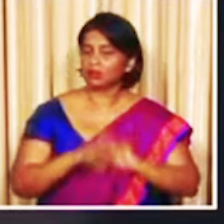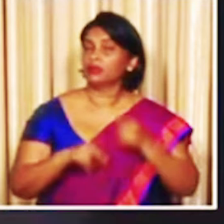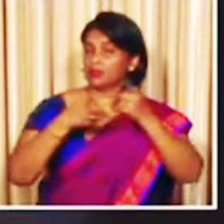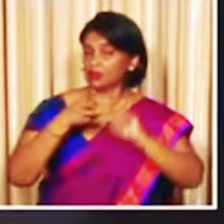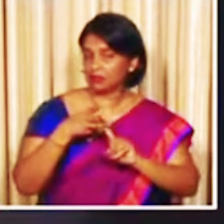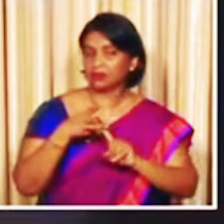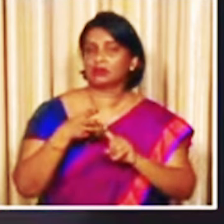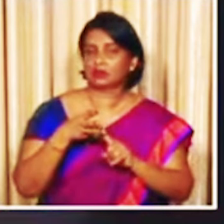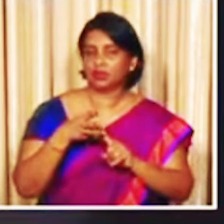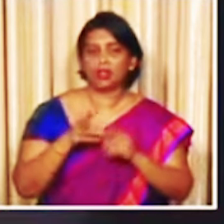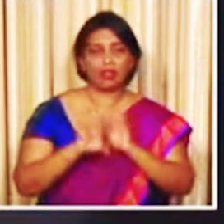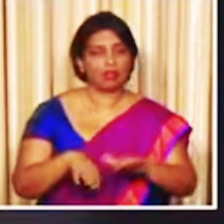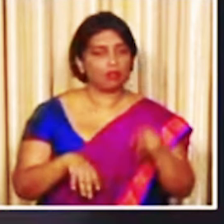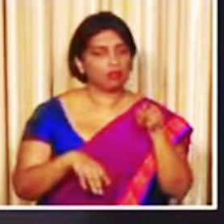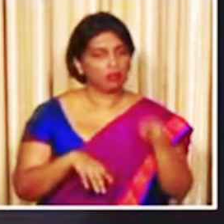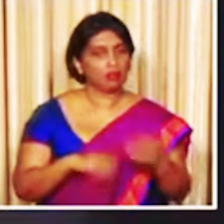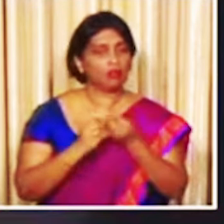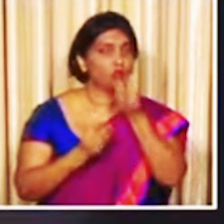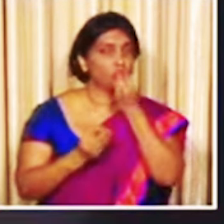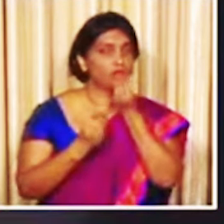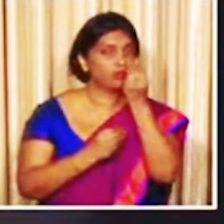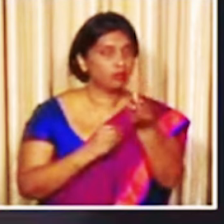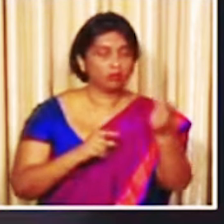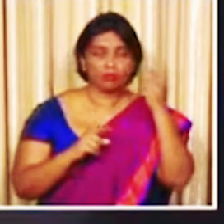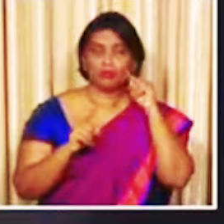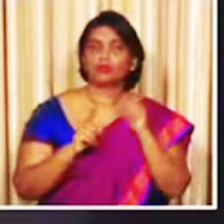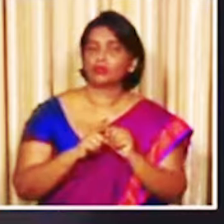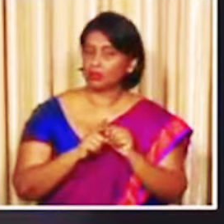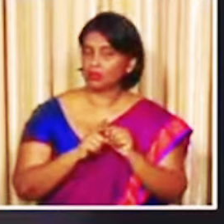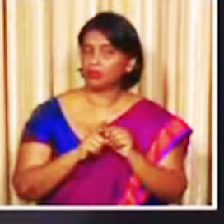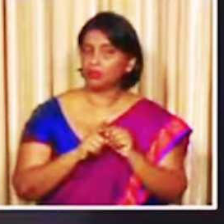තමයි ළමයින්ට දෙන ආහාර සම්බන්ධයෙන්